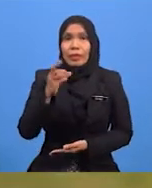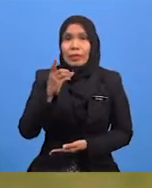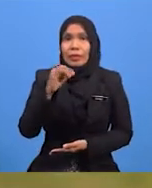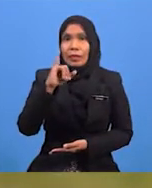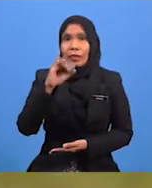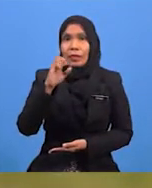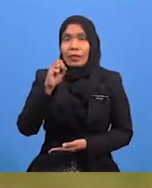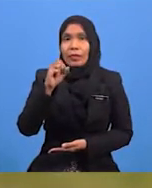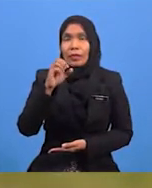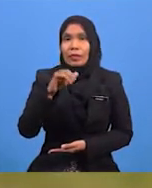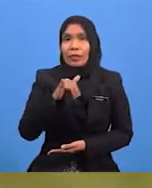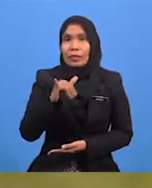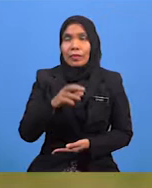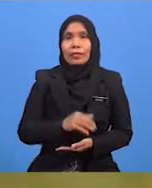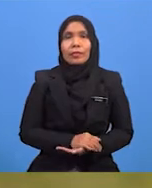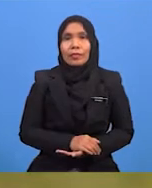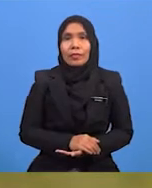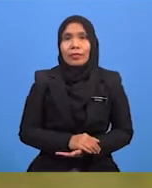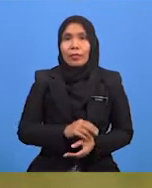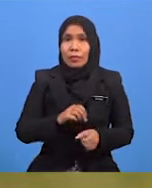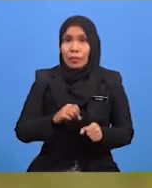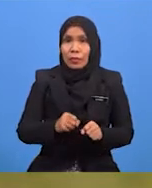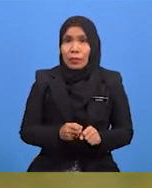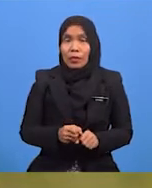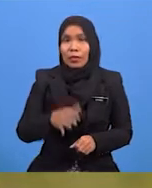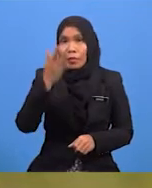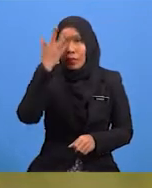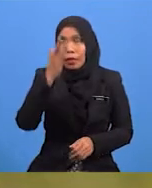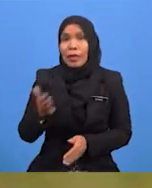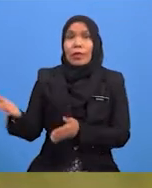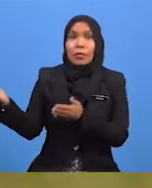diri dalam mengharungi kehidupan di Menara Gading.